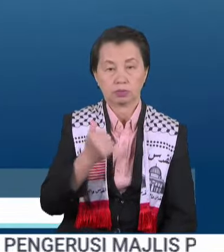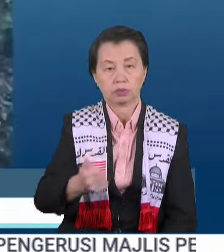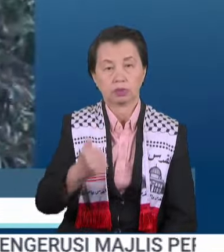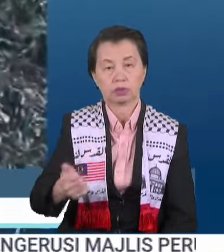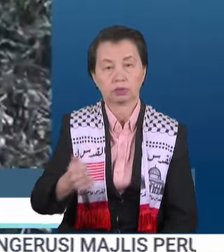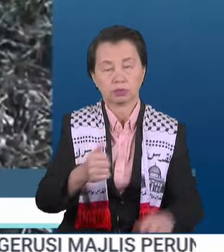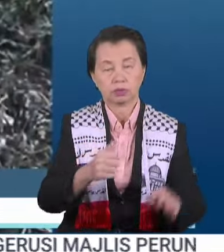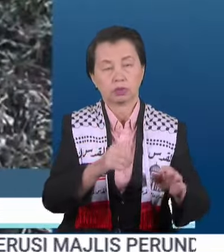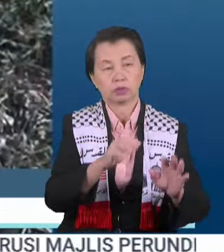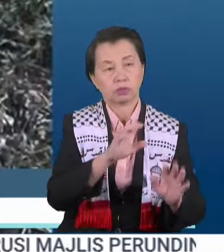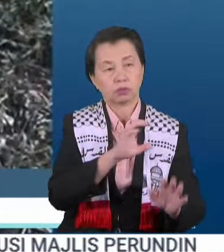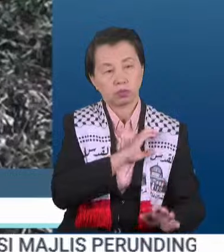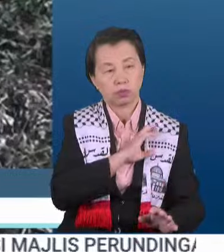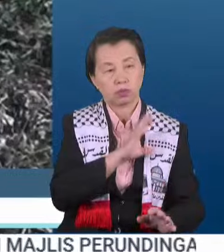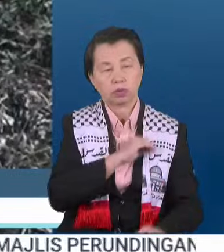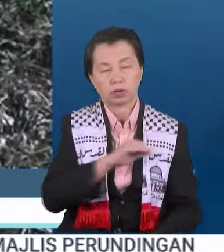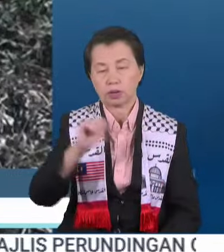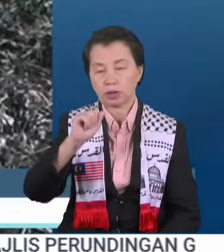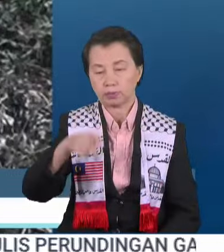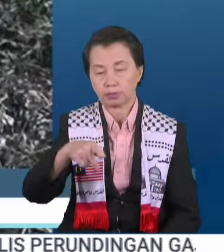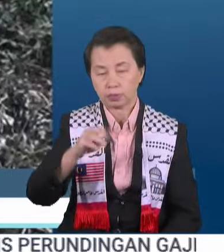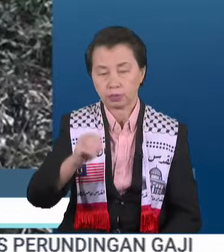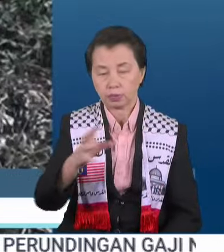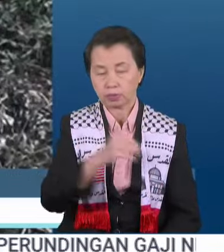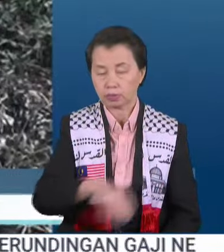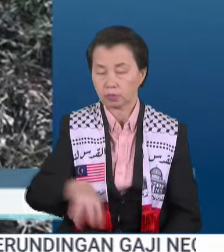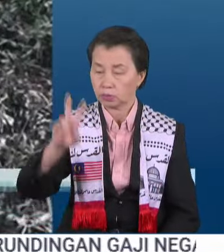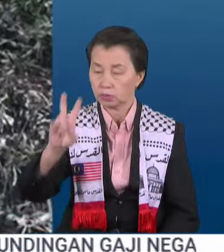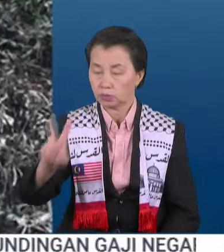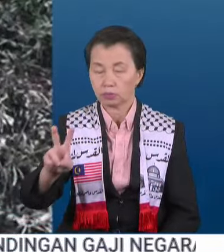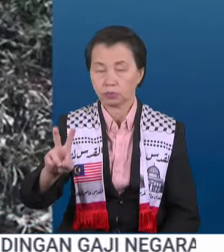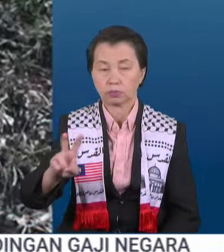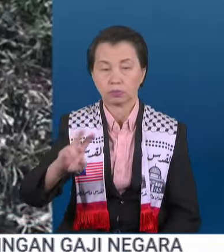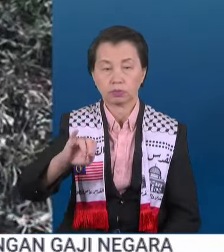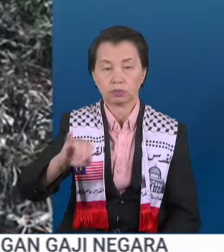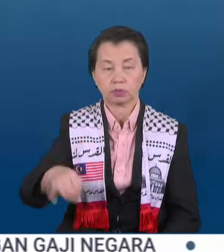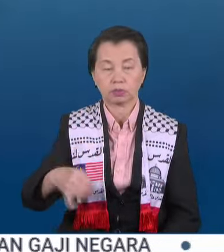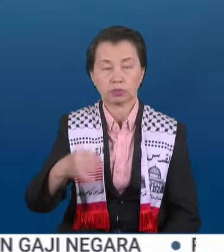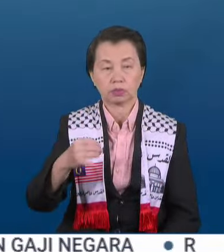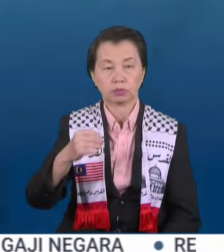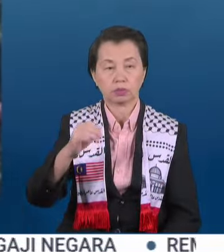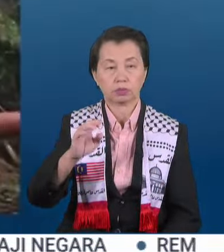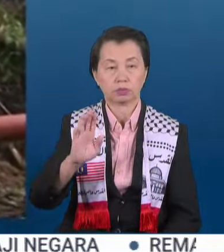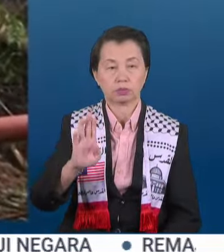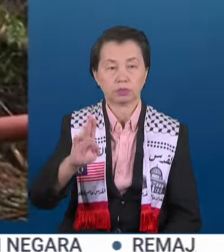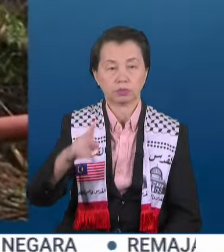anggota polis dan Angkatan Pertahanan Awam serta 2 anggota Jabatan Sukarelawan Malaysia.